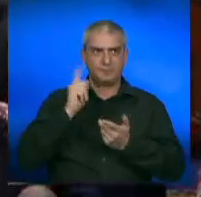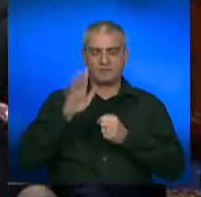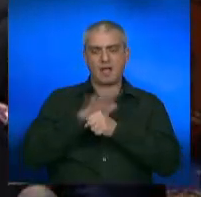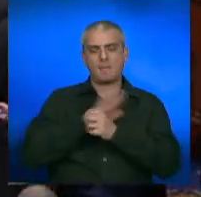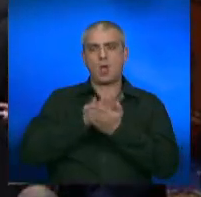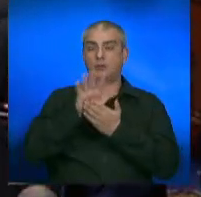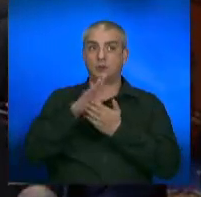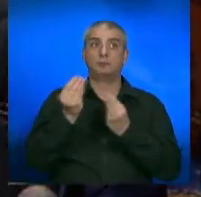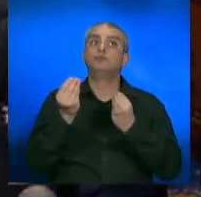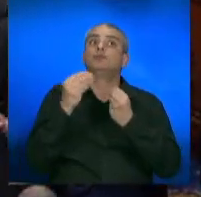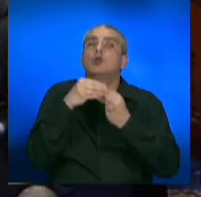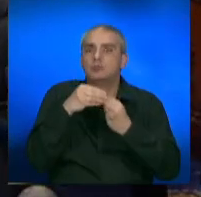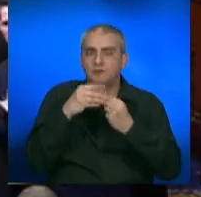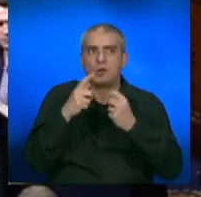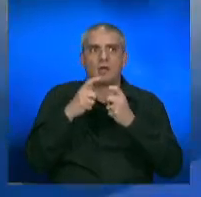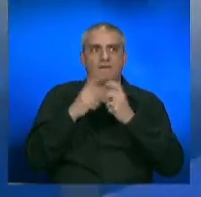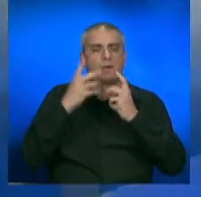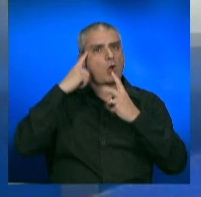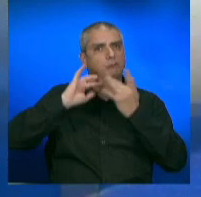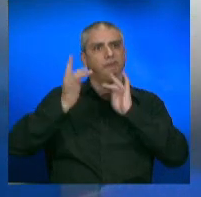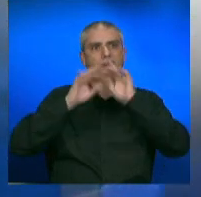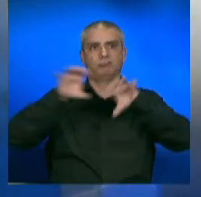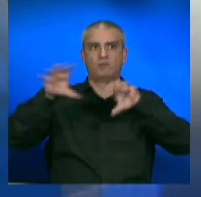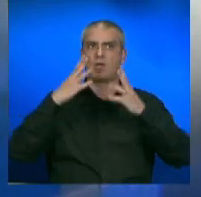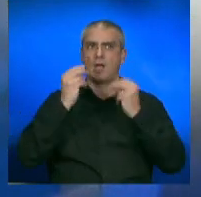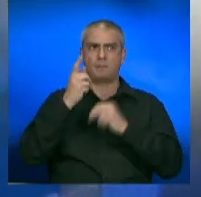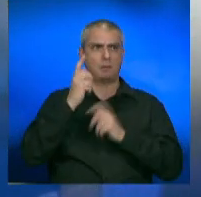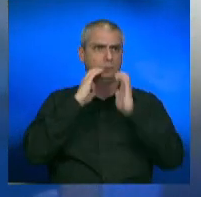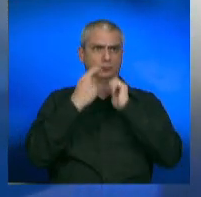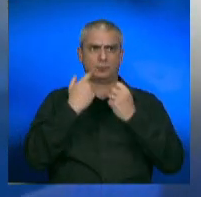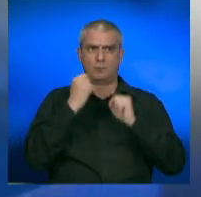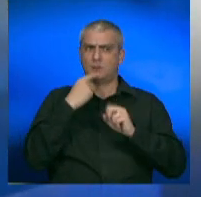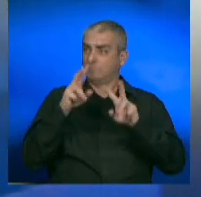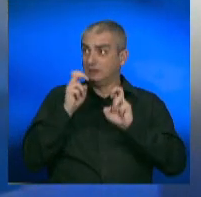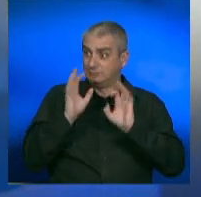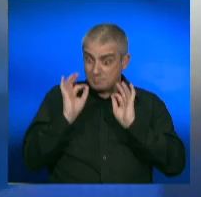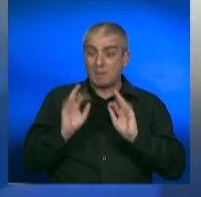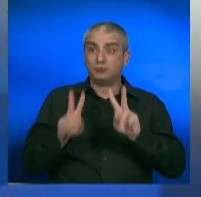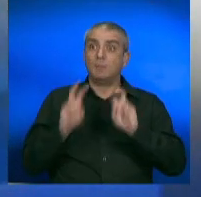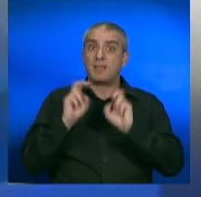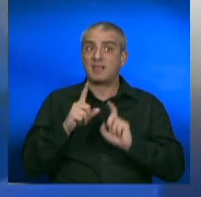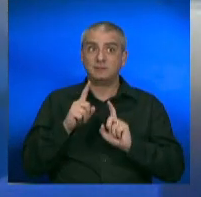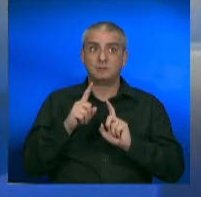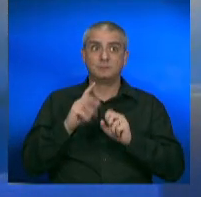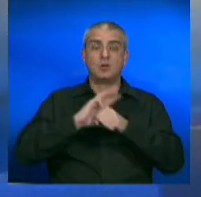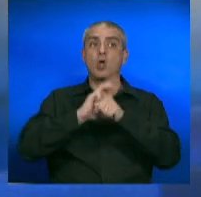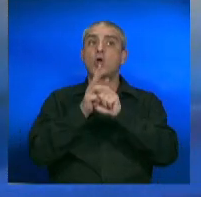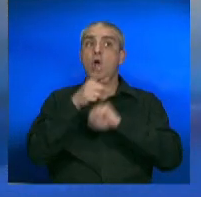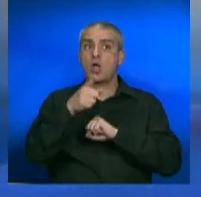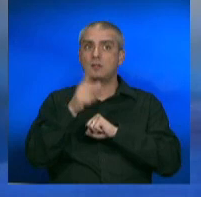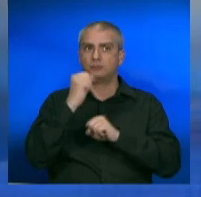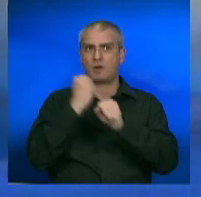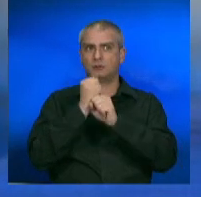costs. הוסיפו על זה חברה מאוד מפולגת. Many in the liberal media using, and I mean using, coronavirus in